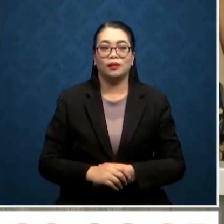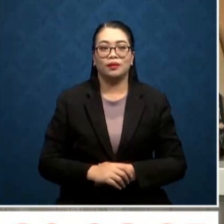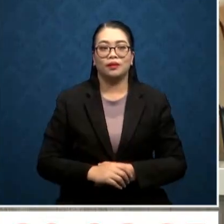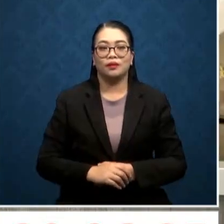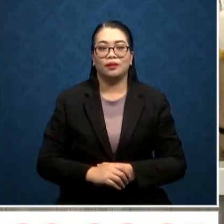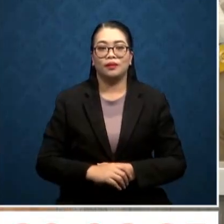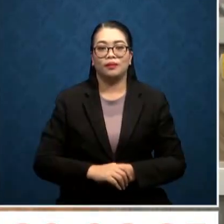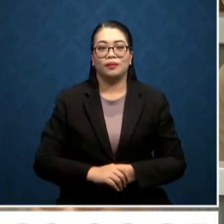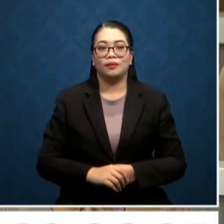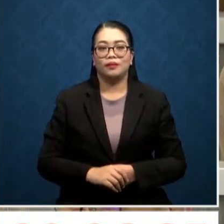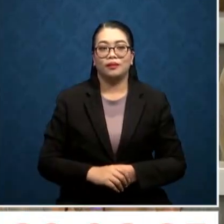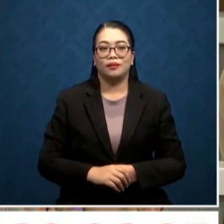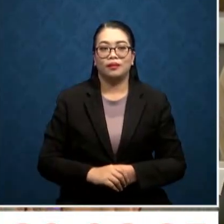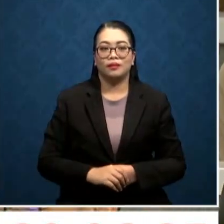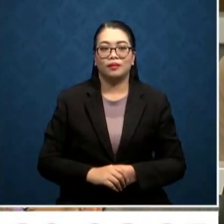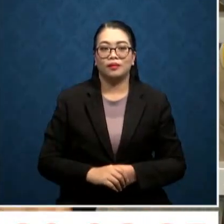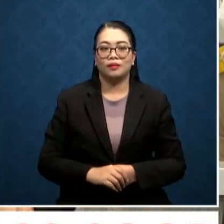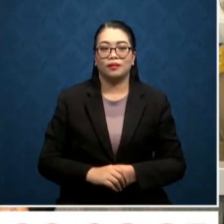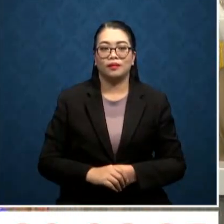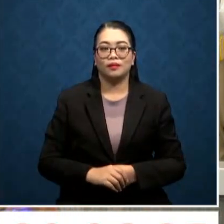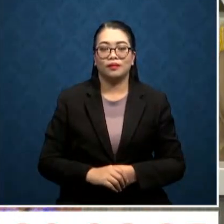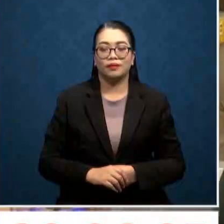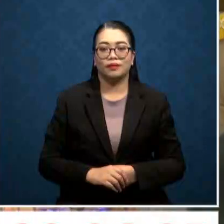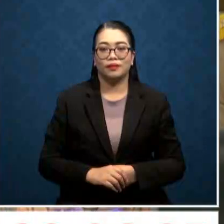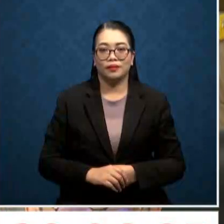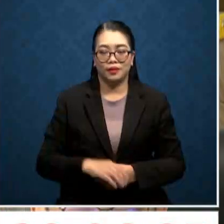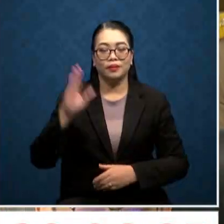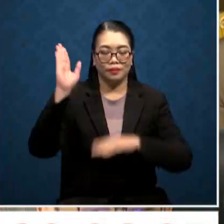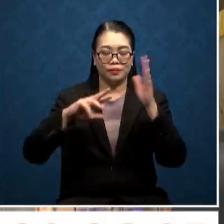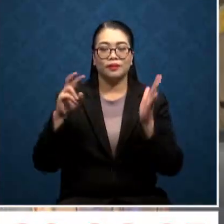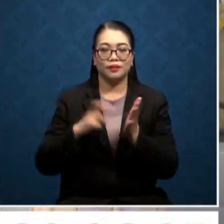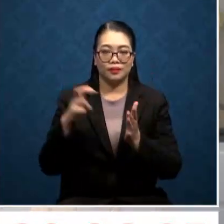ขอผู้รับรอง ขอผู้รับรองด้วยครับ เชิญครับขอผู้รับรองด้วยครับ